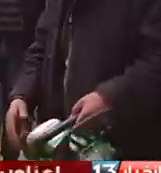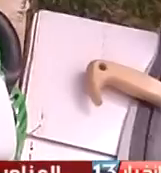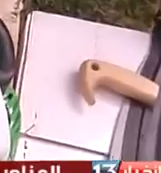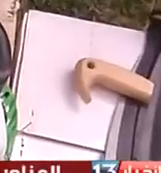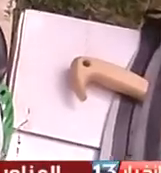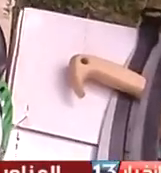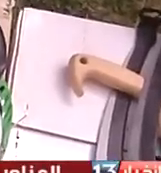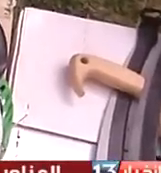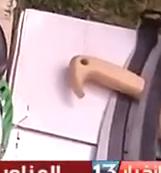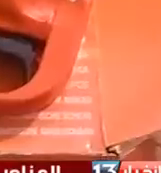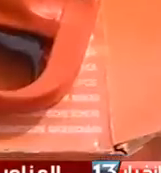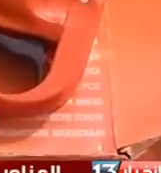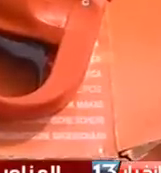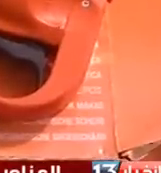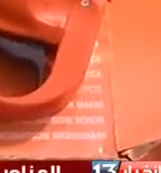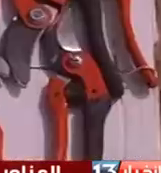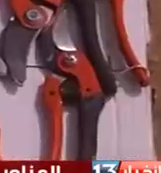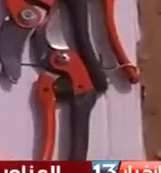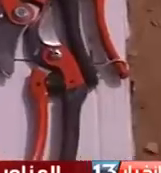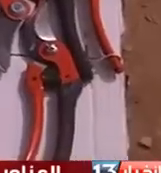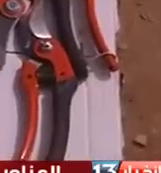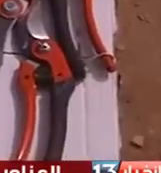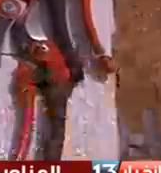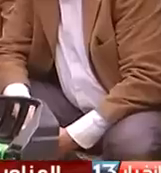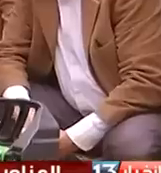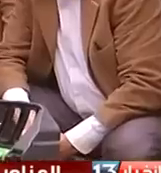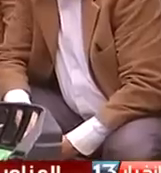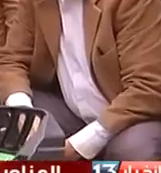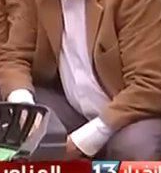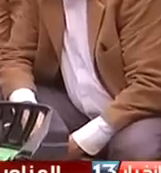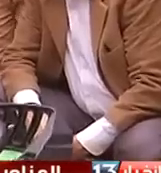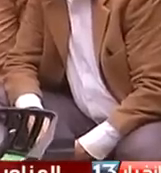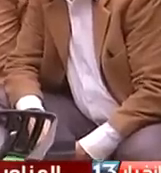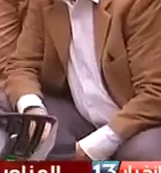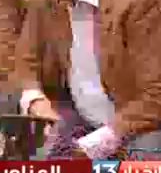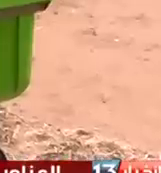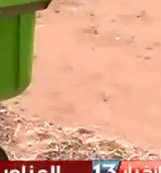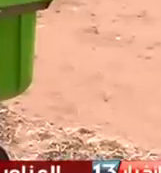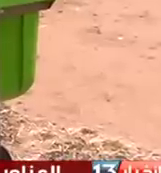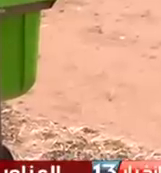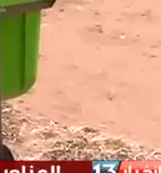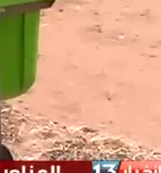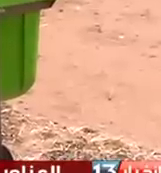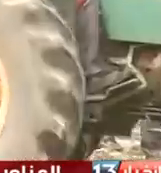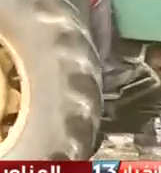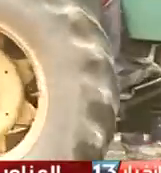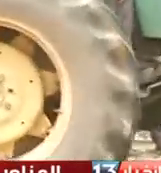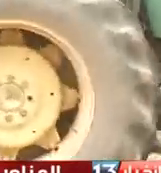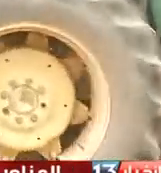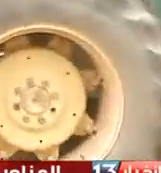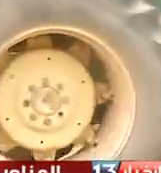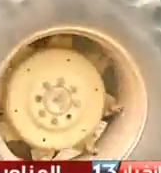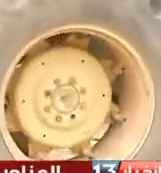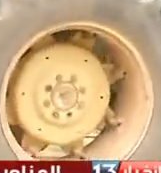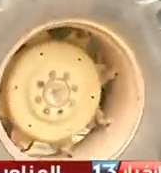5 شركات تعاضدية فلاحية بالقصرين تستفيد من معدات جديدة في إطار التعاون التونسي الألماني لتحسين جودة